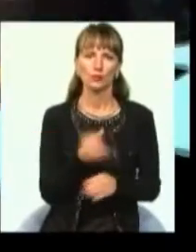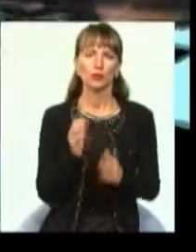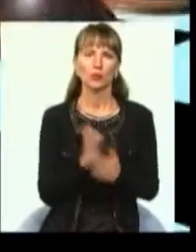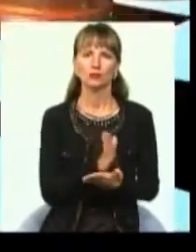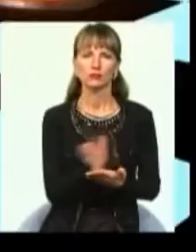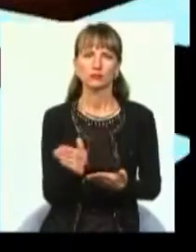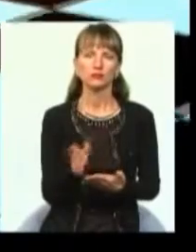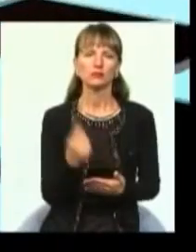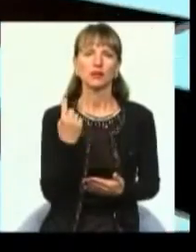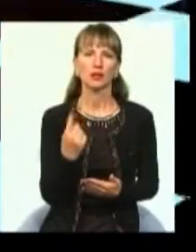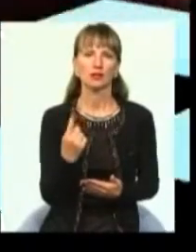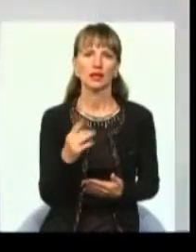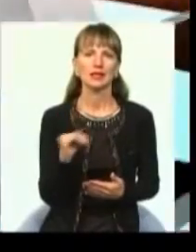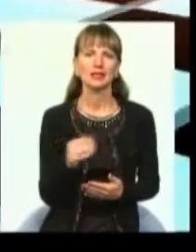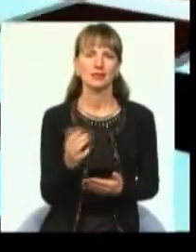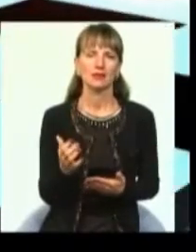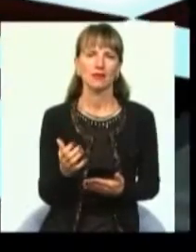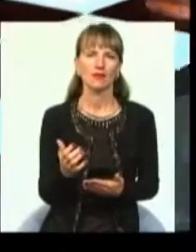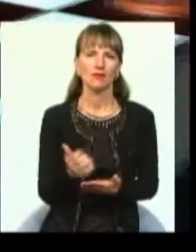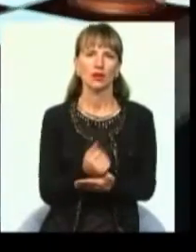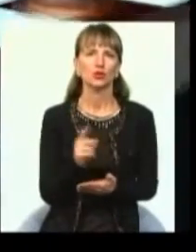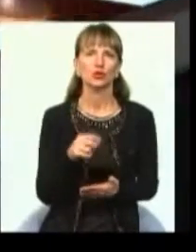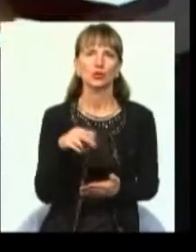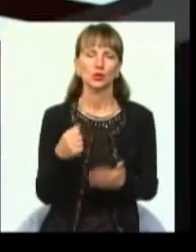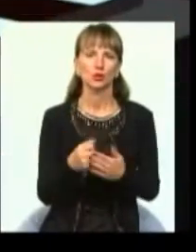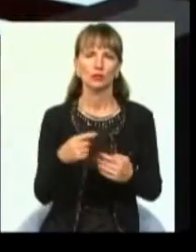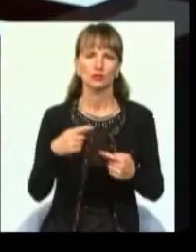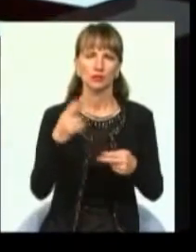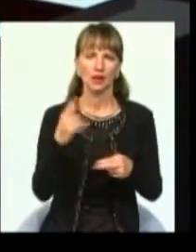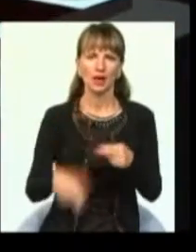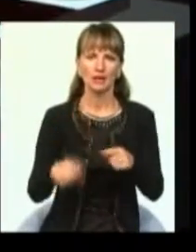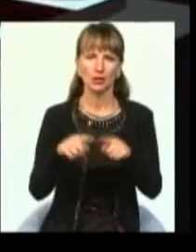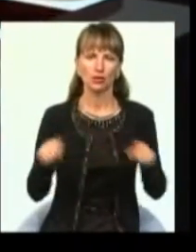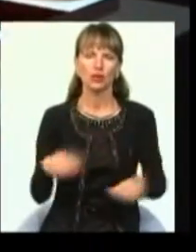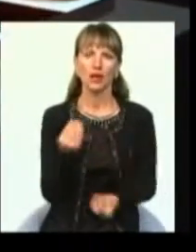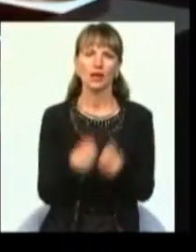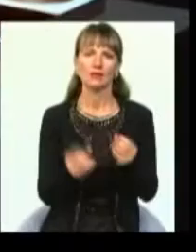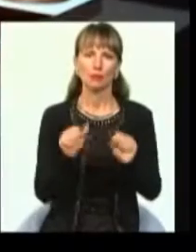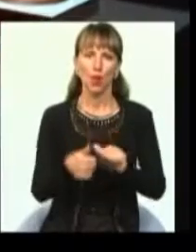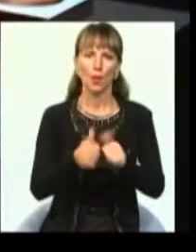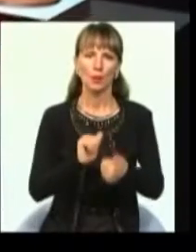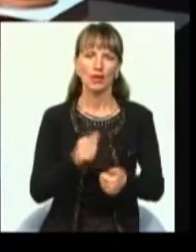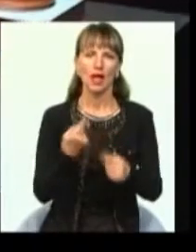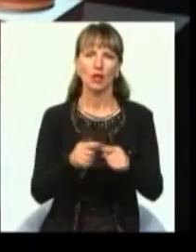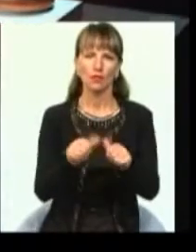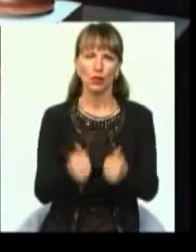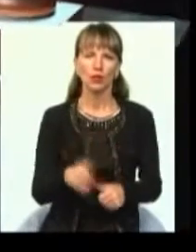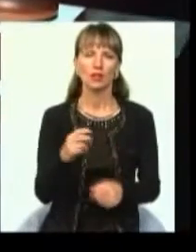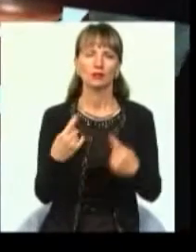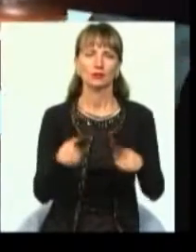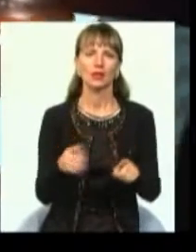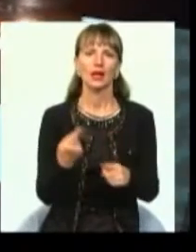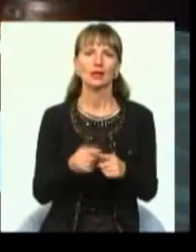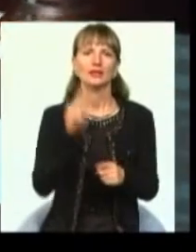переваг пішака є те, що дійшовши до протилежного краю дошки, гравець може обміняти цю фігурку на будь-яку іншу, цього ж